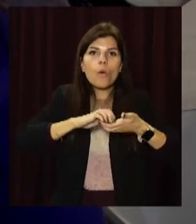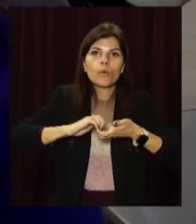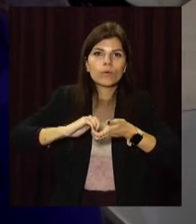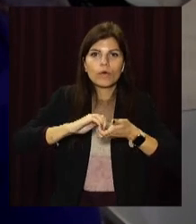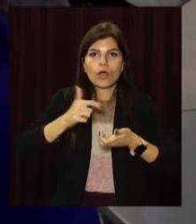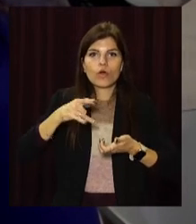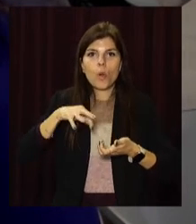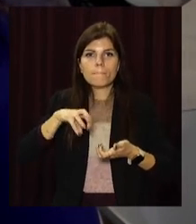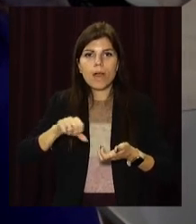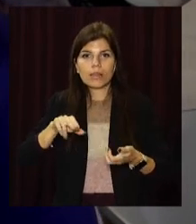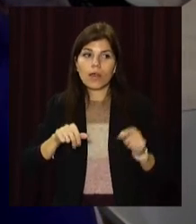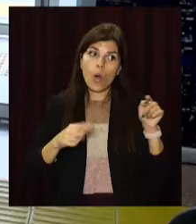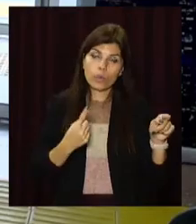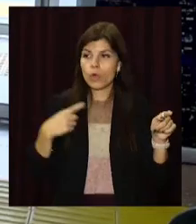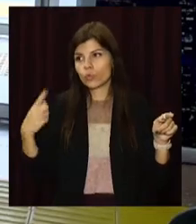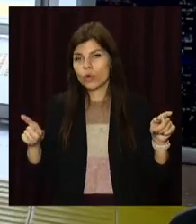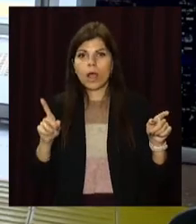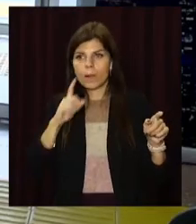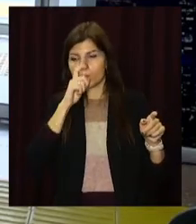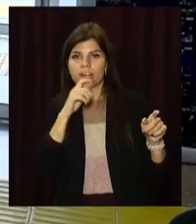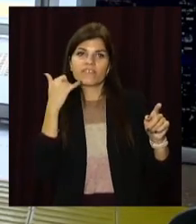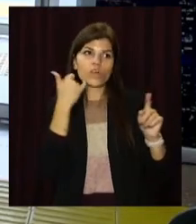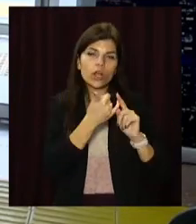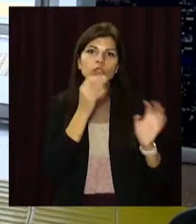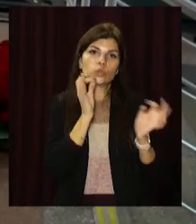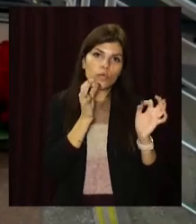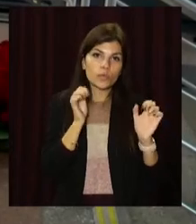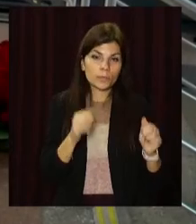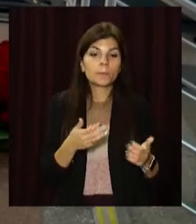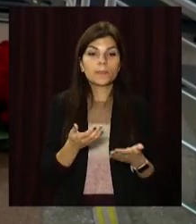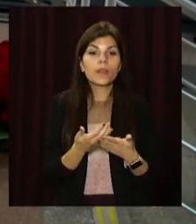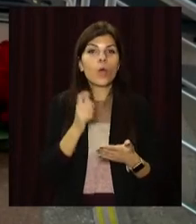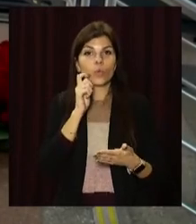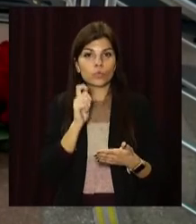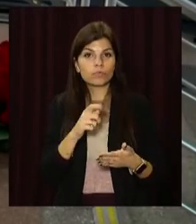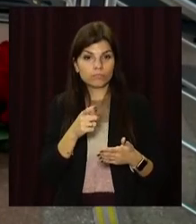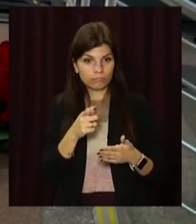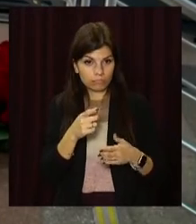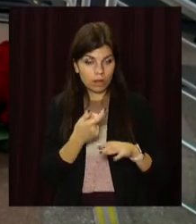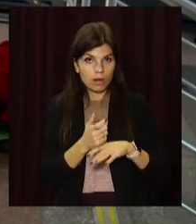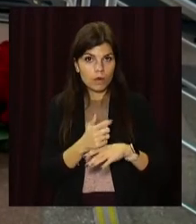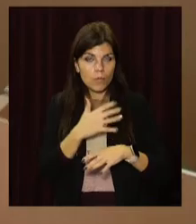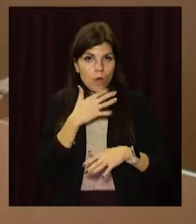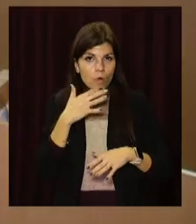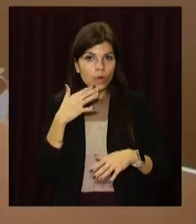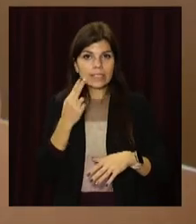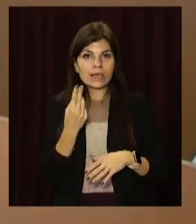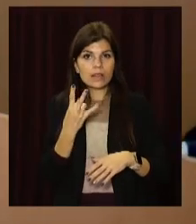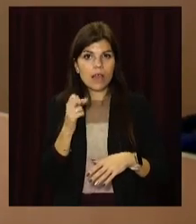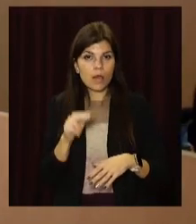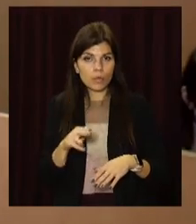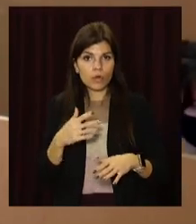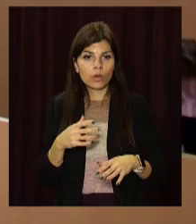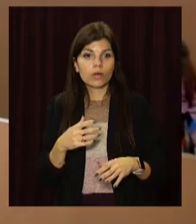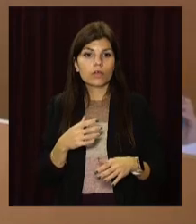новою інформацією, своїм якимось досвідом. Дніпропетровщина утримує всеукраїнське лідерство за кількістю центрів надання адмінпослуг. Наразі їх